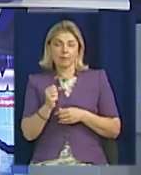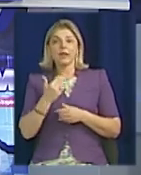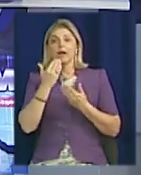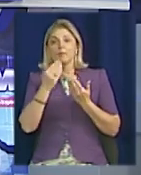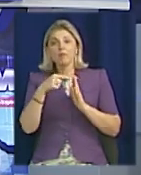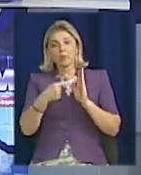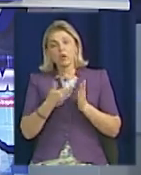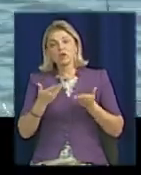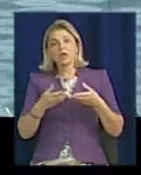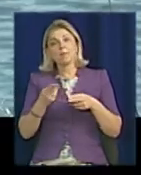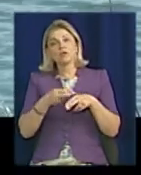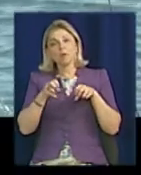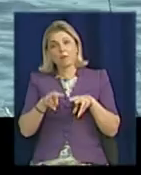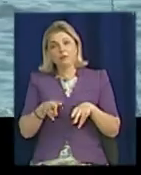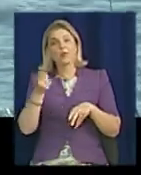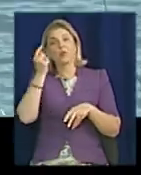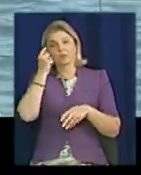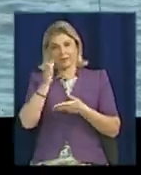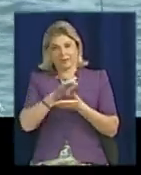дізнаєтесь далі.